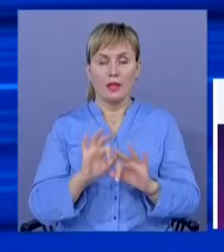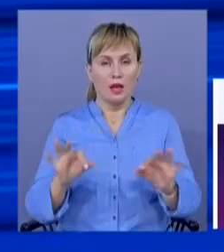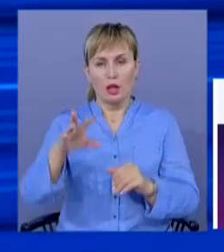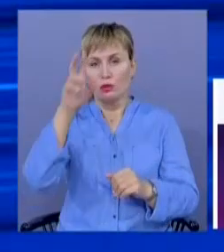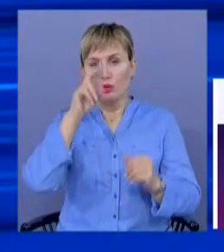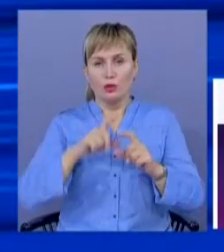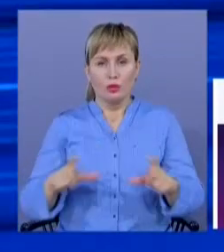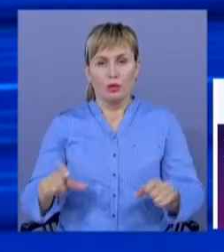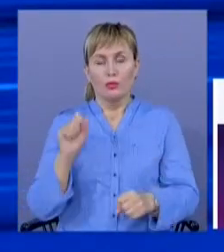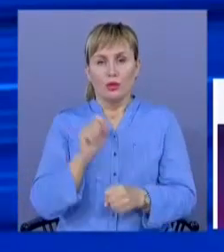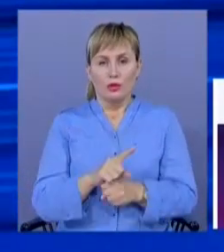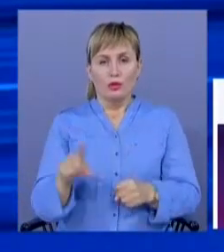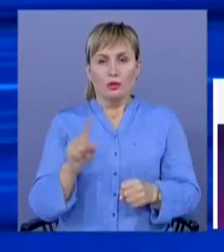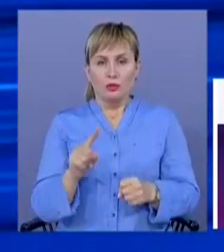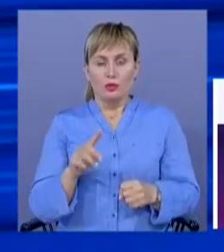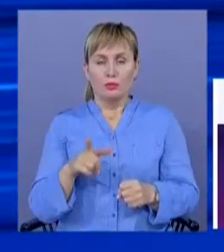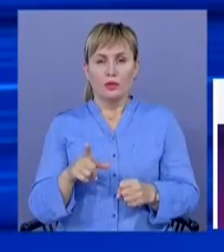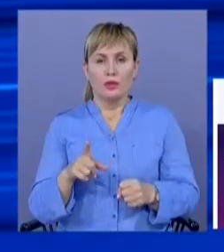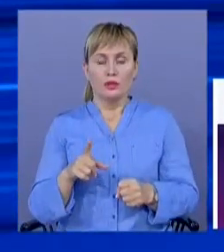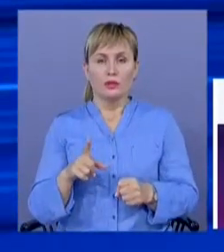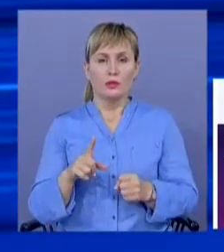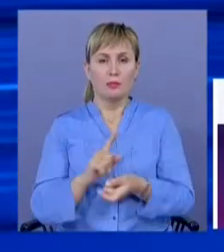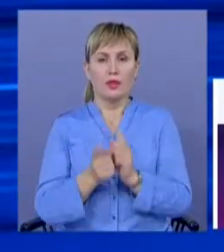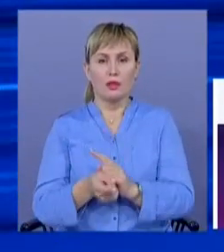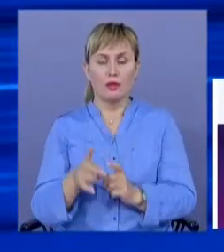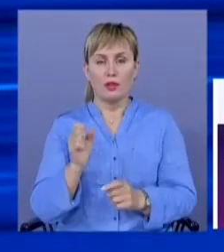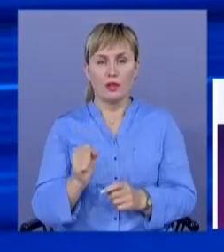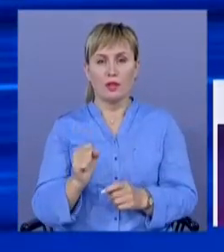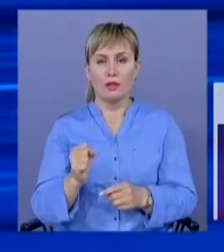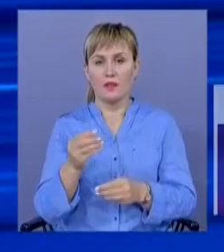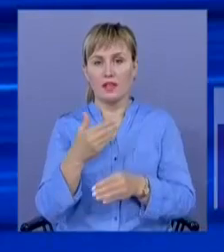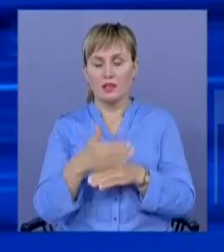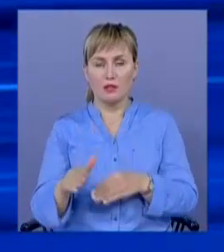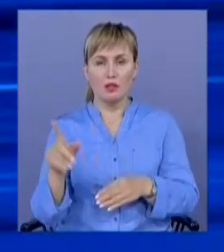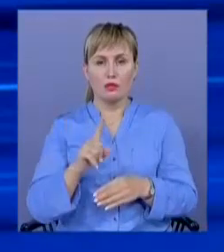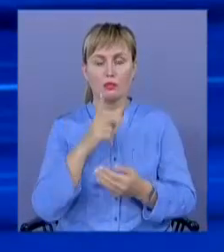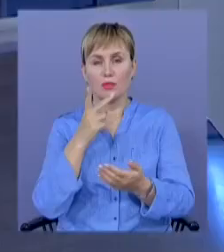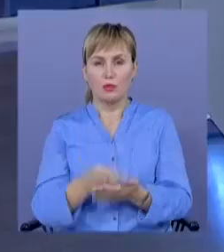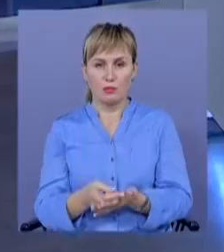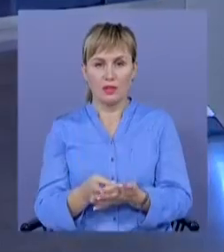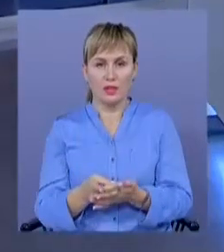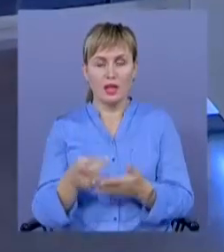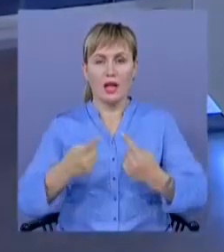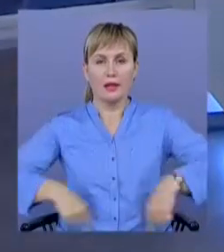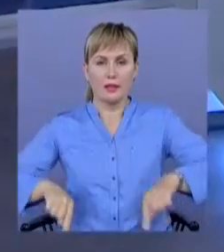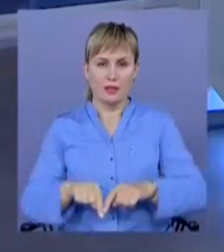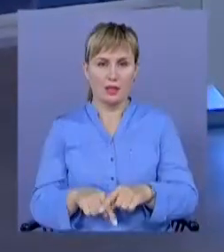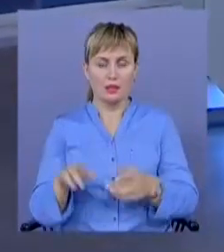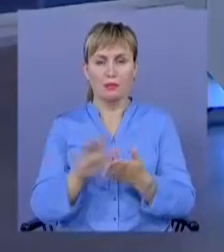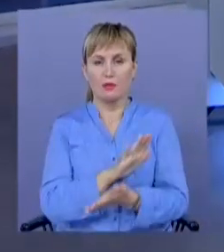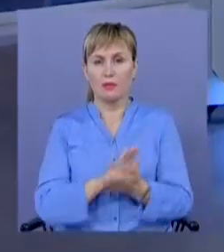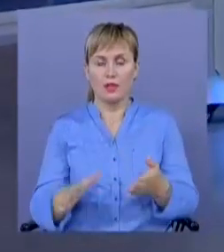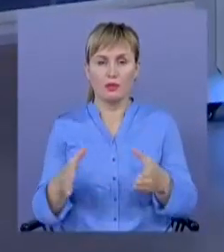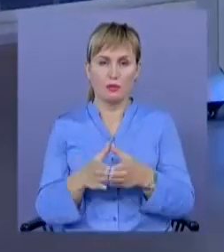школ поручил, чтобы при переходе на подушевое финансирование, чтобы предусмотрели организацию